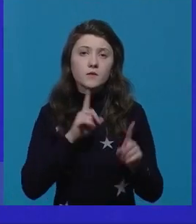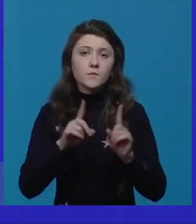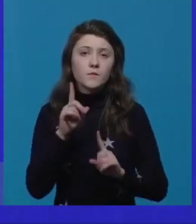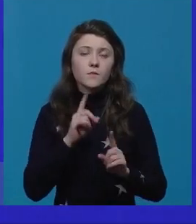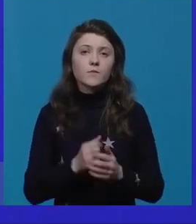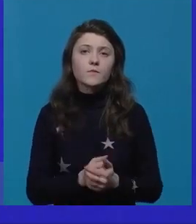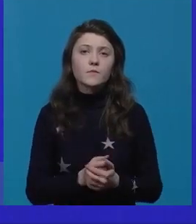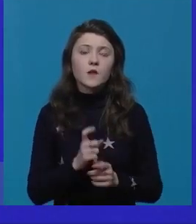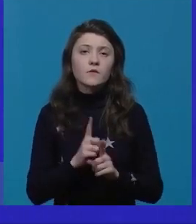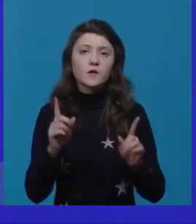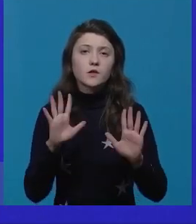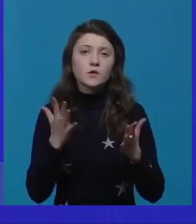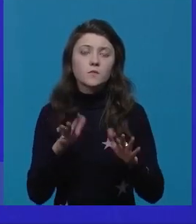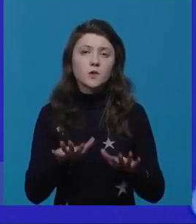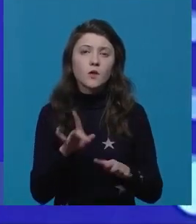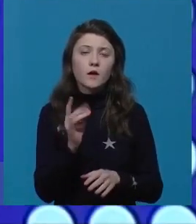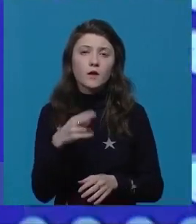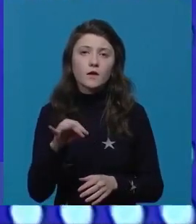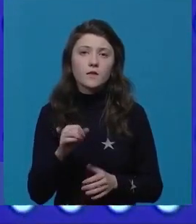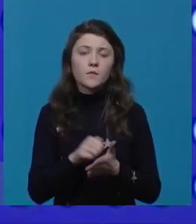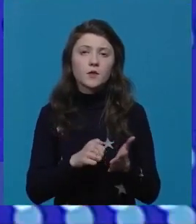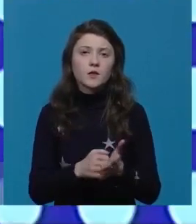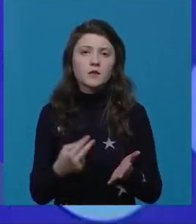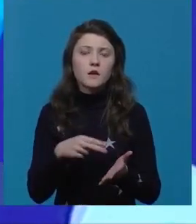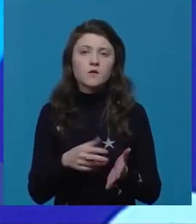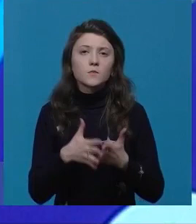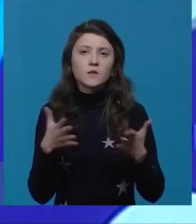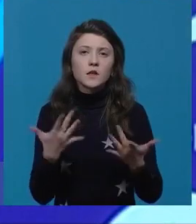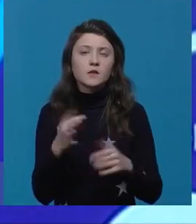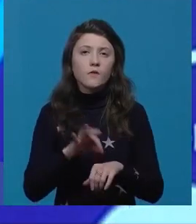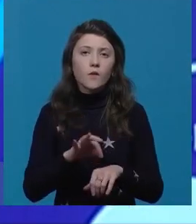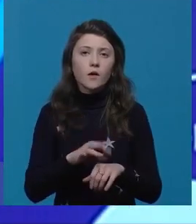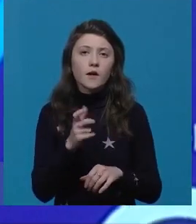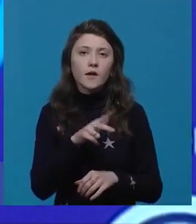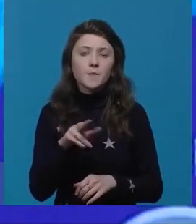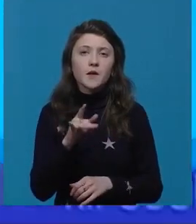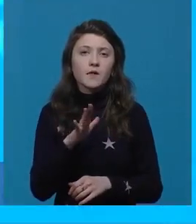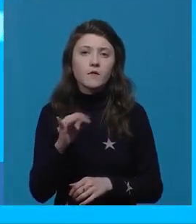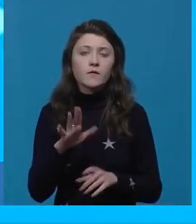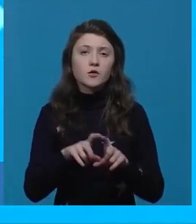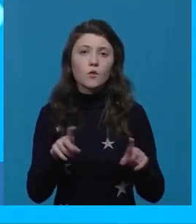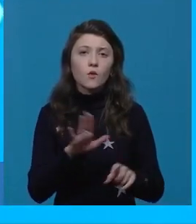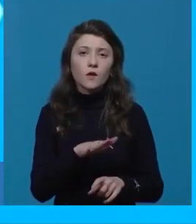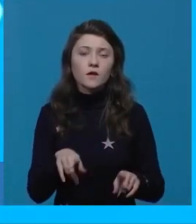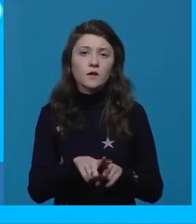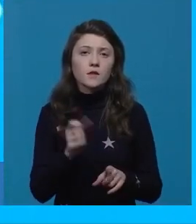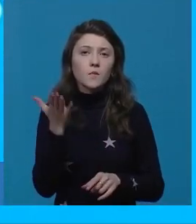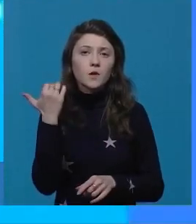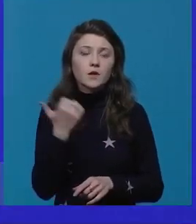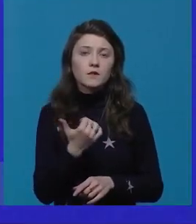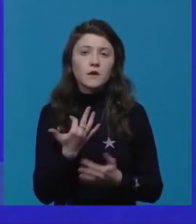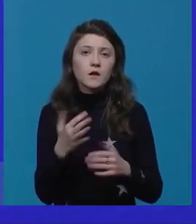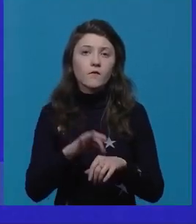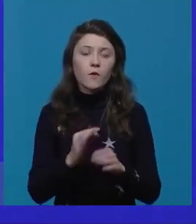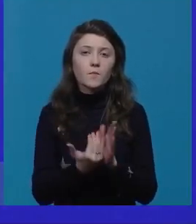комісії з надзвичайних ситуацій міської ради. Причиною стало збільшення кількості хворих на грип та ГРВІ школярів. Так, за минулий тиждень кількість хворих зросла